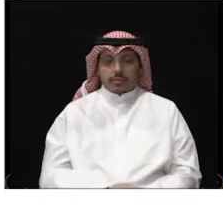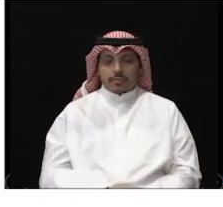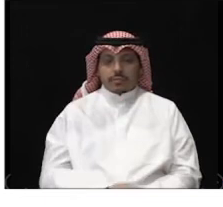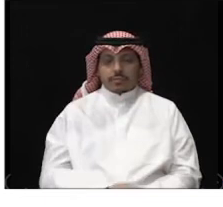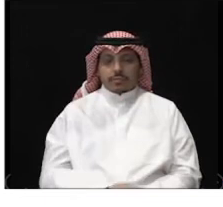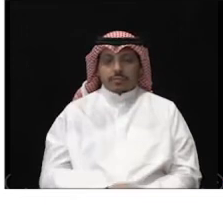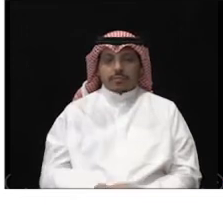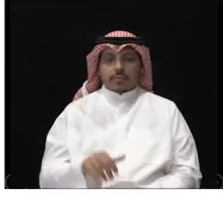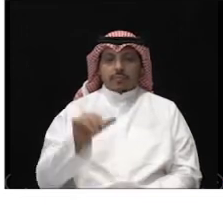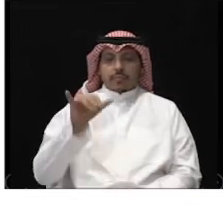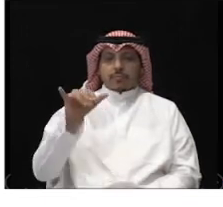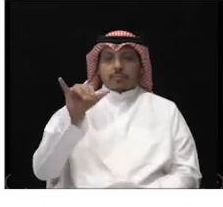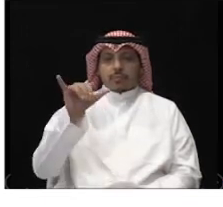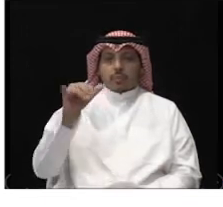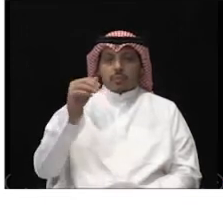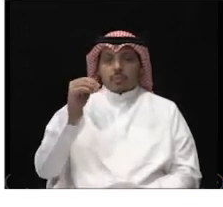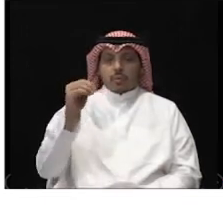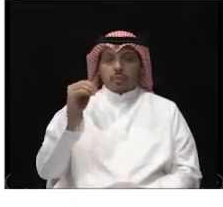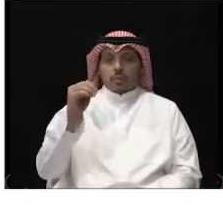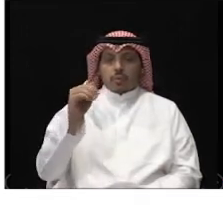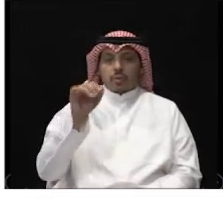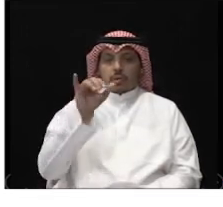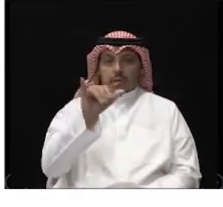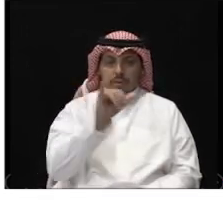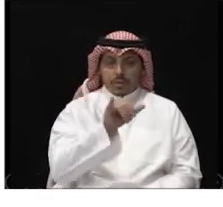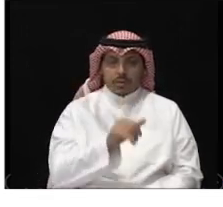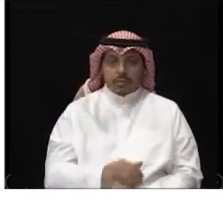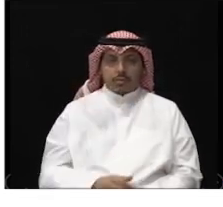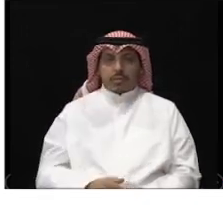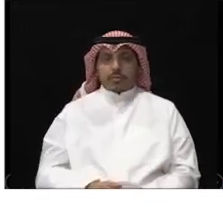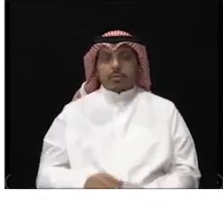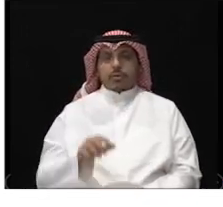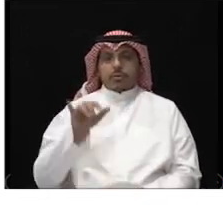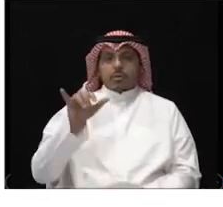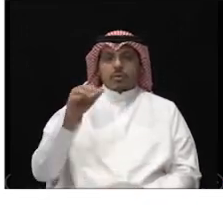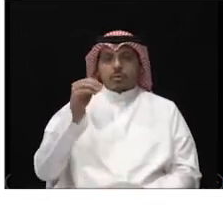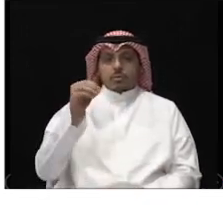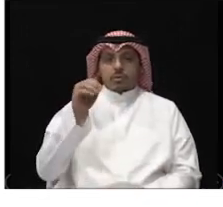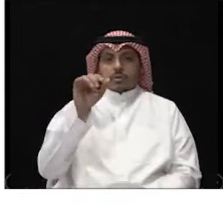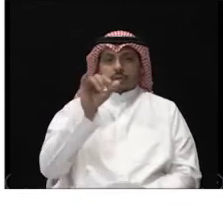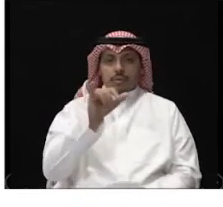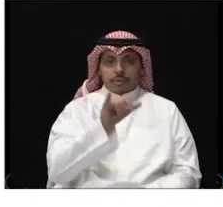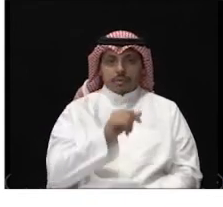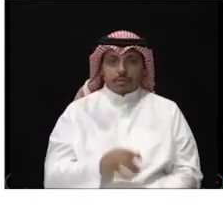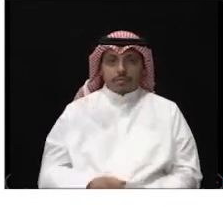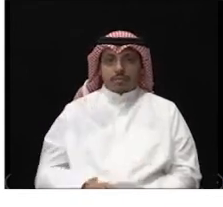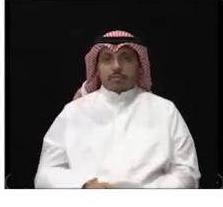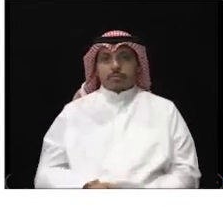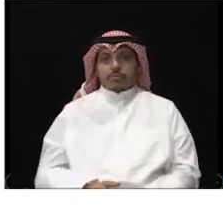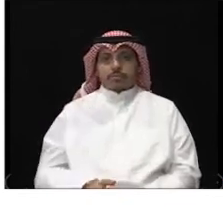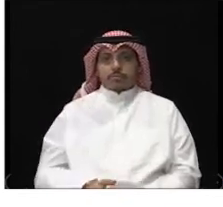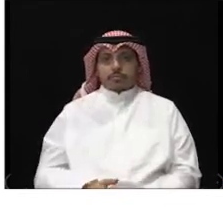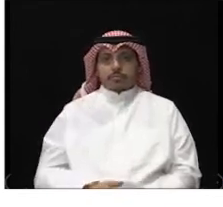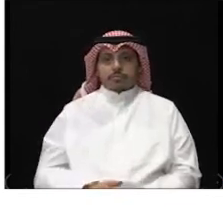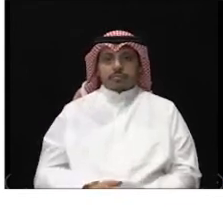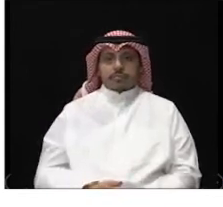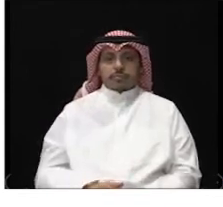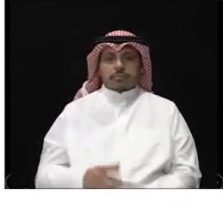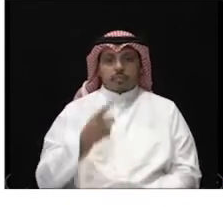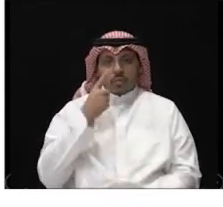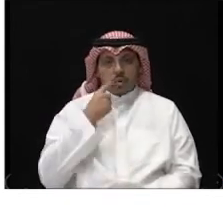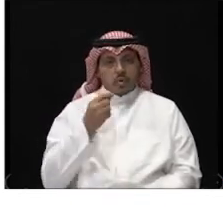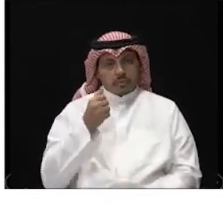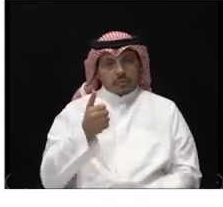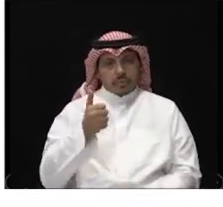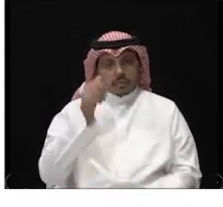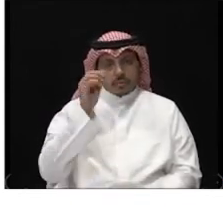يح، مقطع ساكن، يح يي، يحيي، واضح؟ جميل جدا، أحسنتم، يحيي. إذن